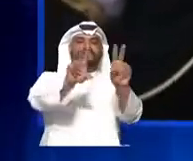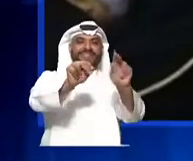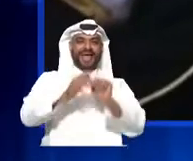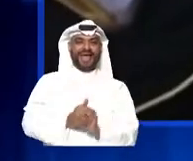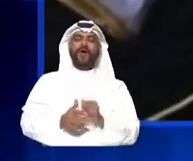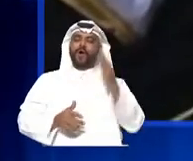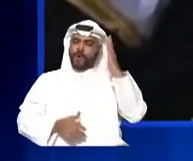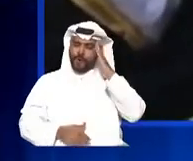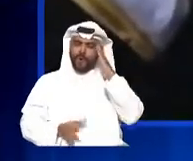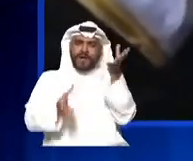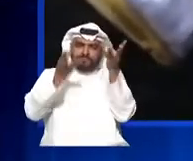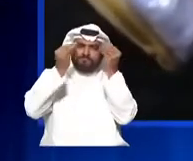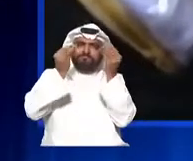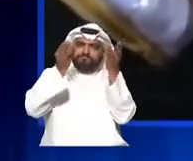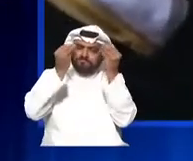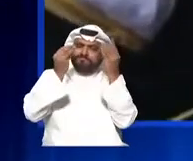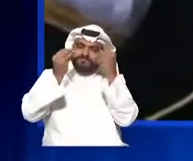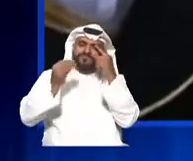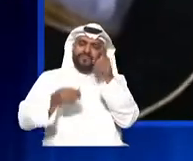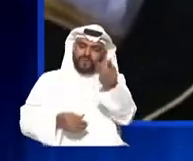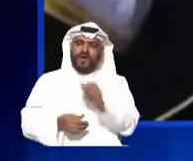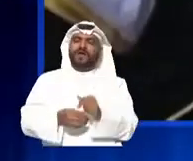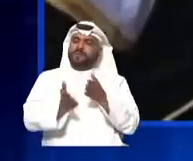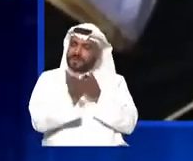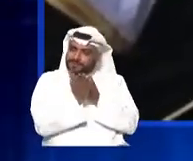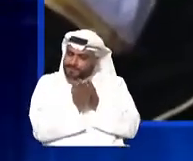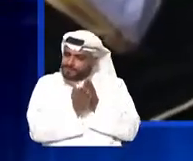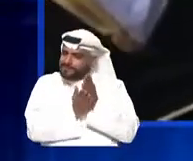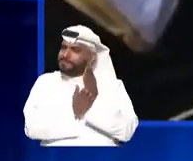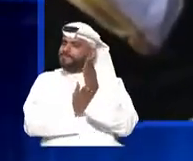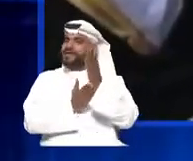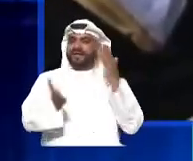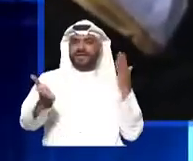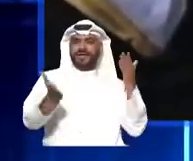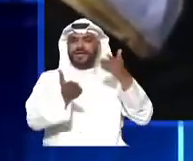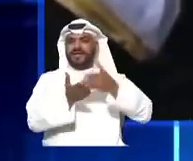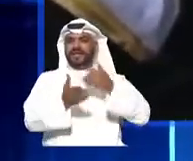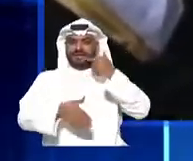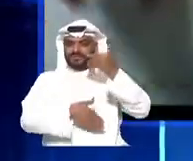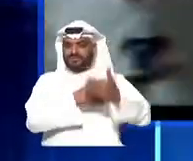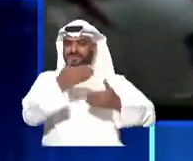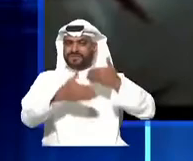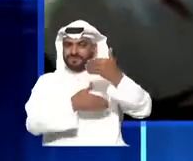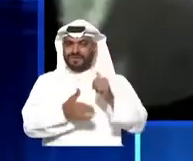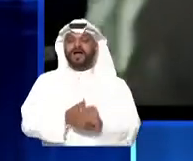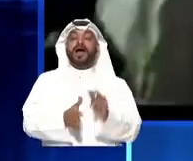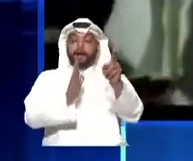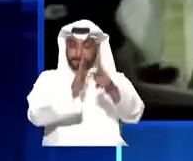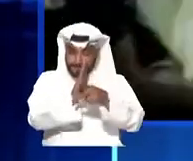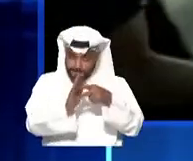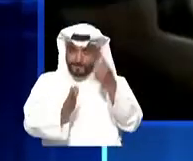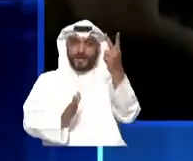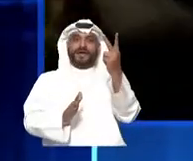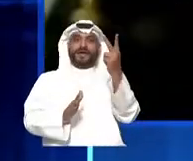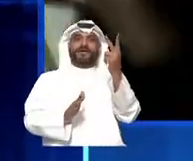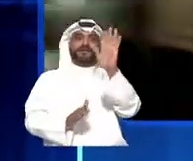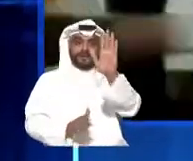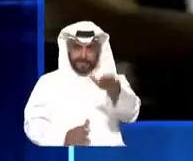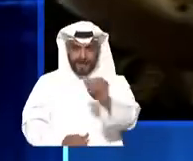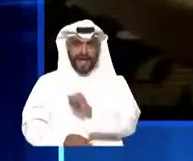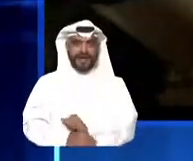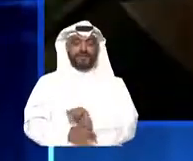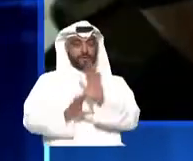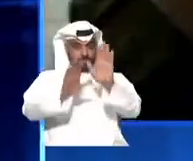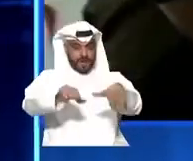عايش هذه المرحلة. ثم سار مع ذلك إلى طبعا السنوات اللاحقة، أيضا يعني